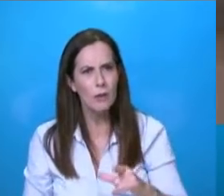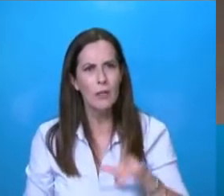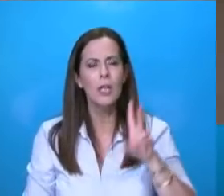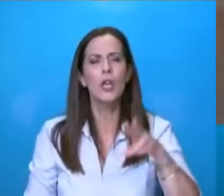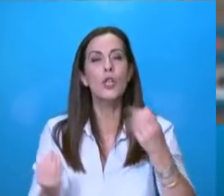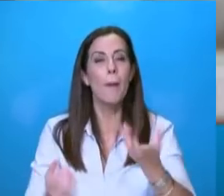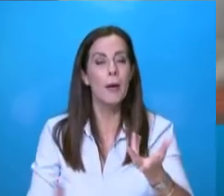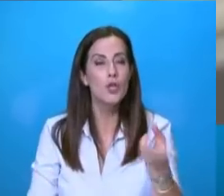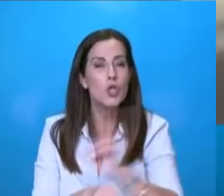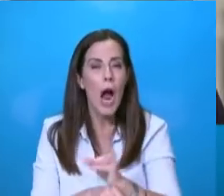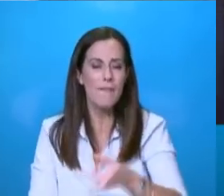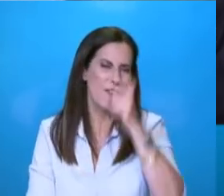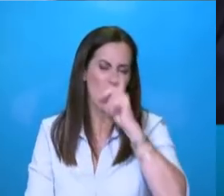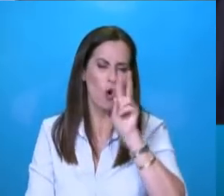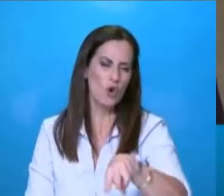שקרים.